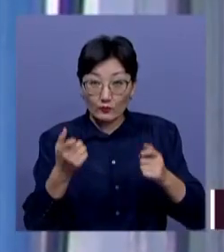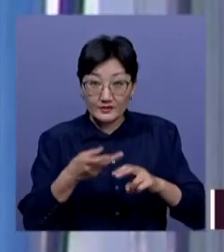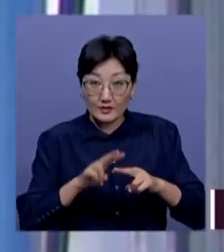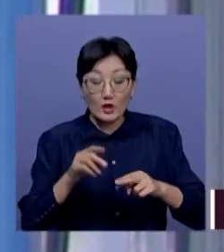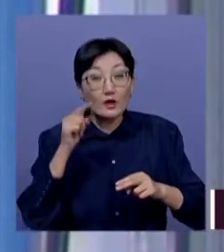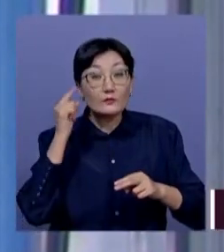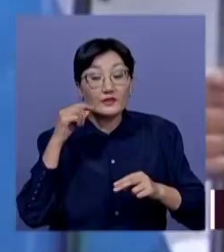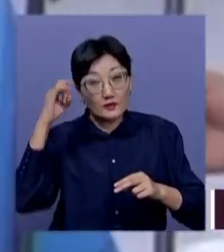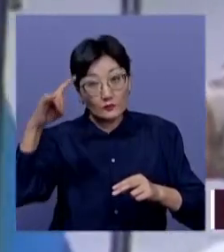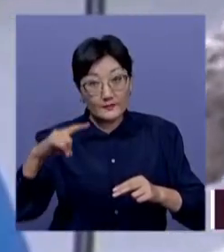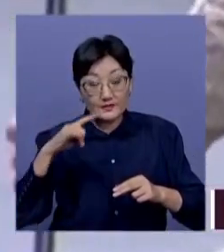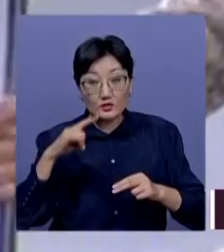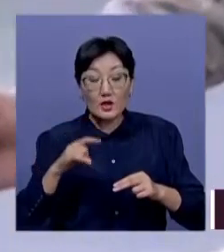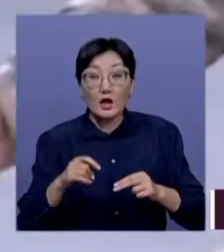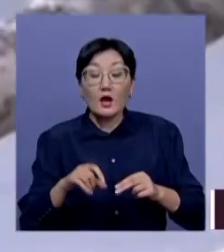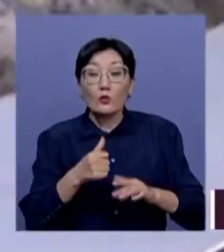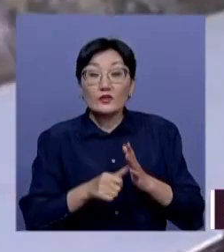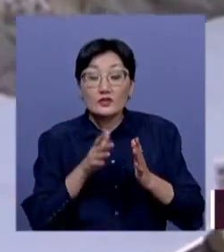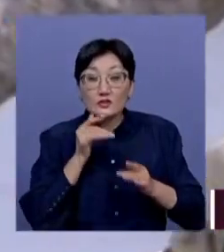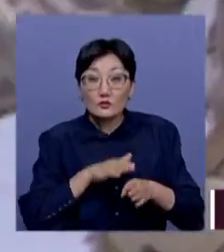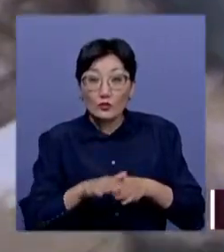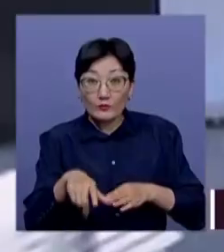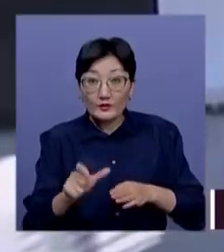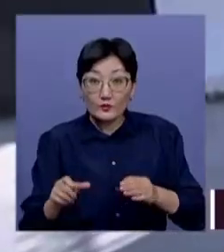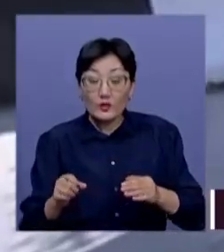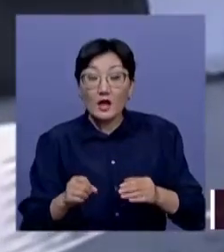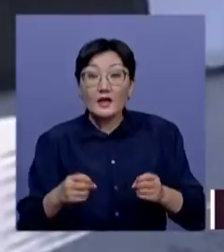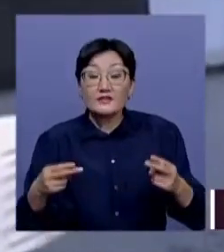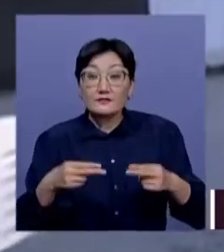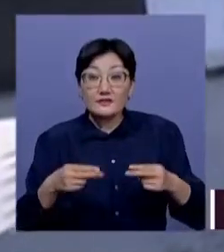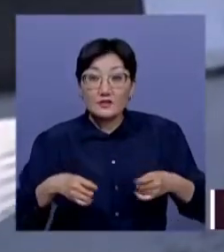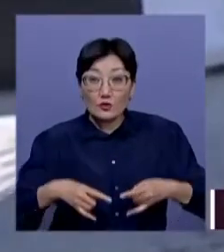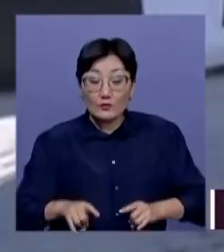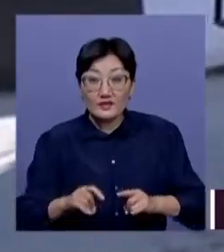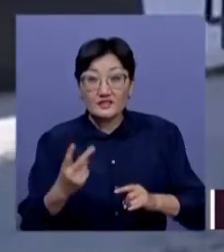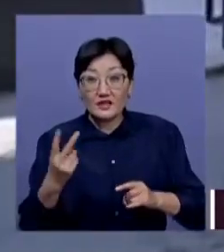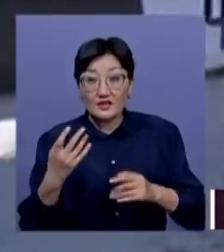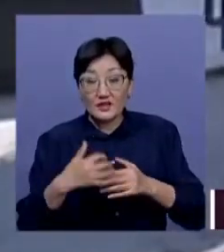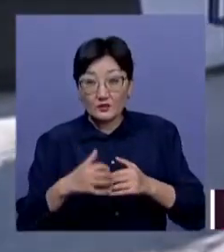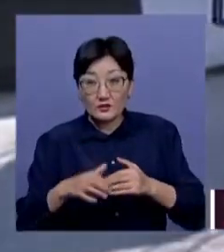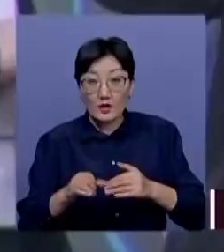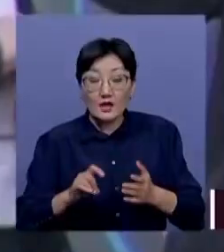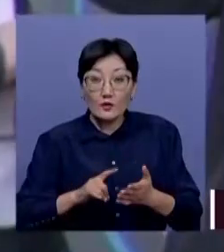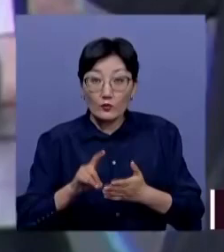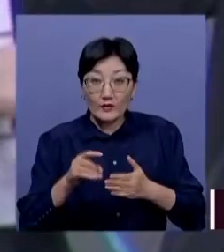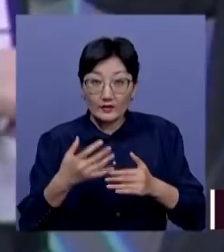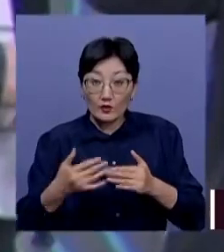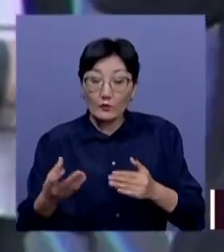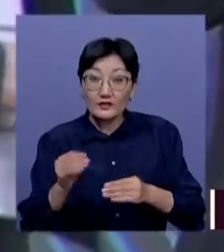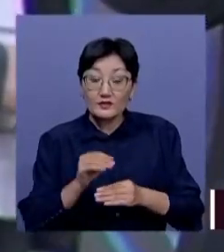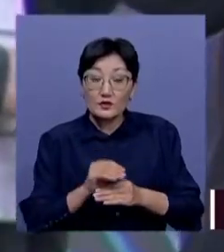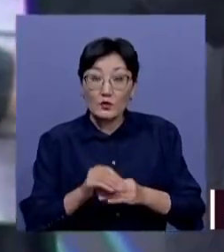Осылайша Қырғызстан мен Қазақстанның кәмелетке толмаған азаматтарының туу туралы куәлігі енді екі ел арасындағы әуе қатынасын қоса